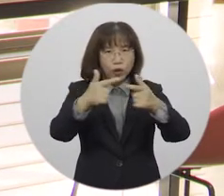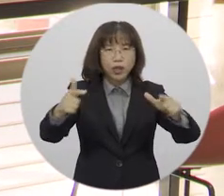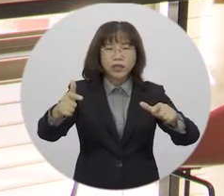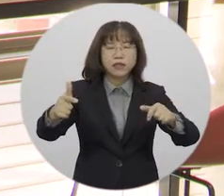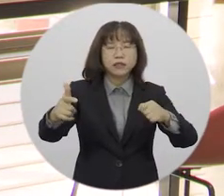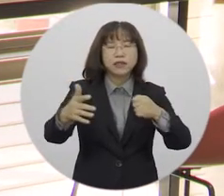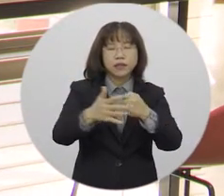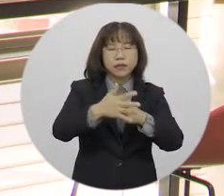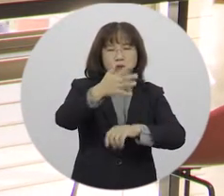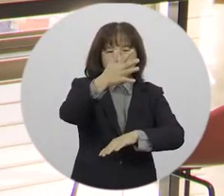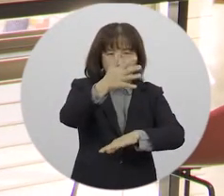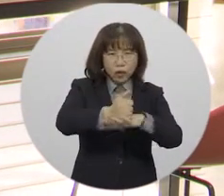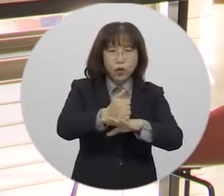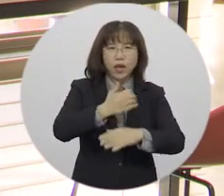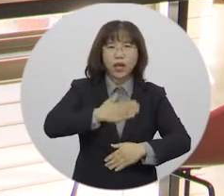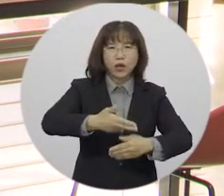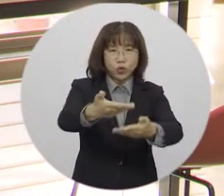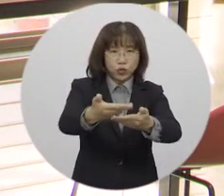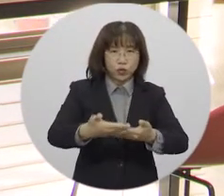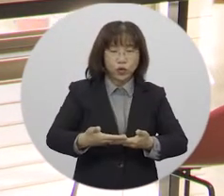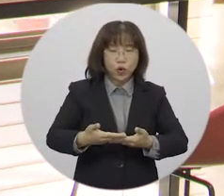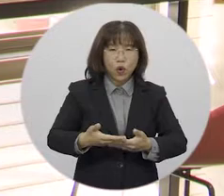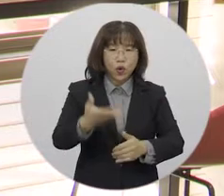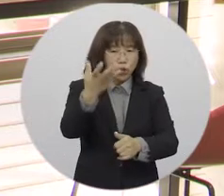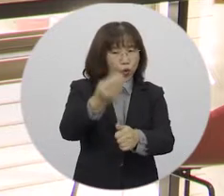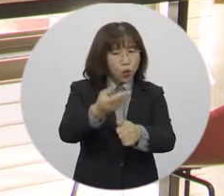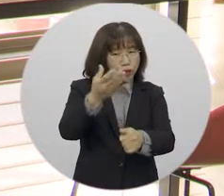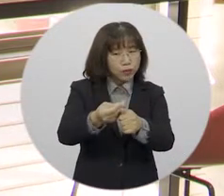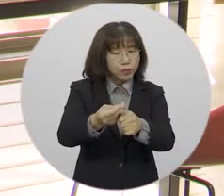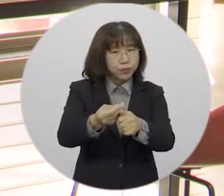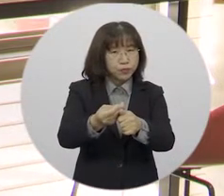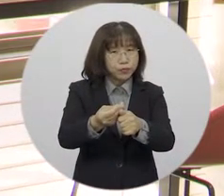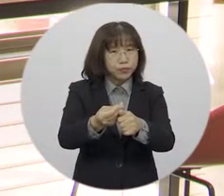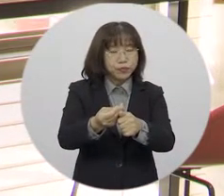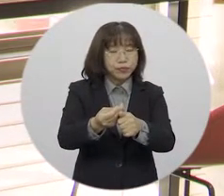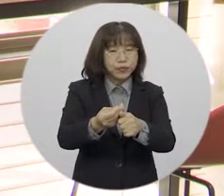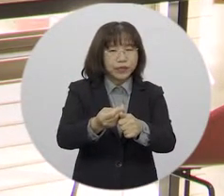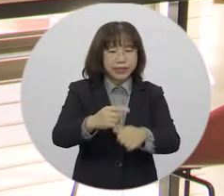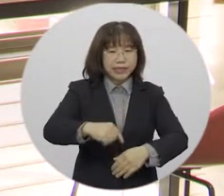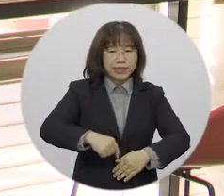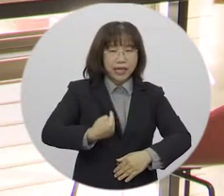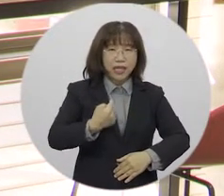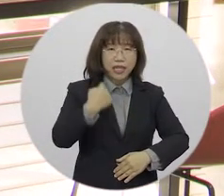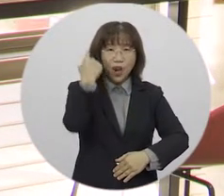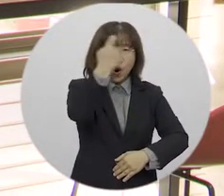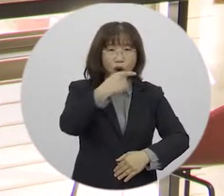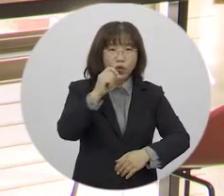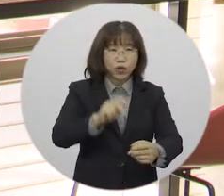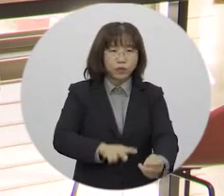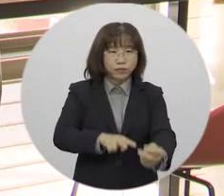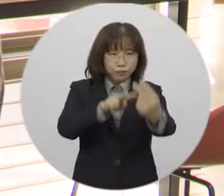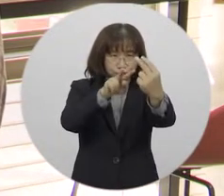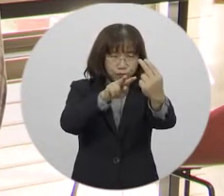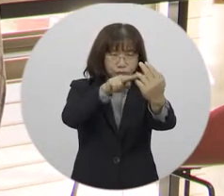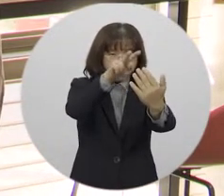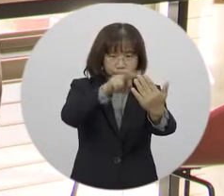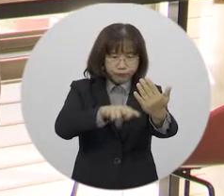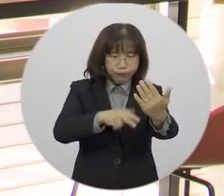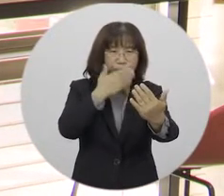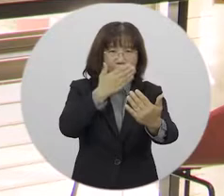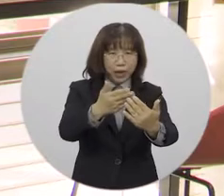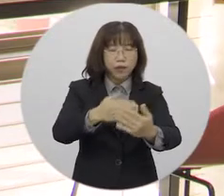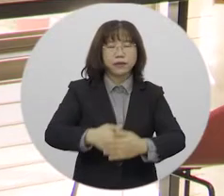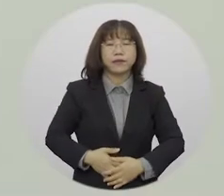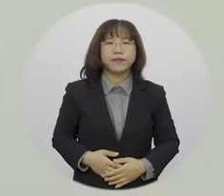결과를 알려주고요. 또 면접 내용을 녹음 파일로도 제공해 참가자 스스로 본인의 면접 습관을 모니터링할 수